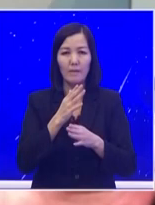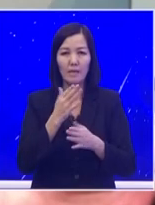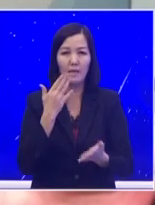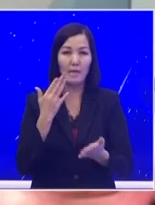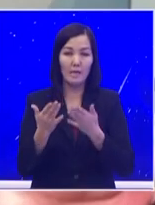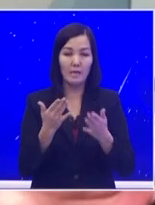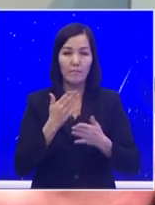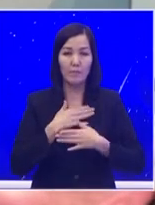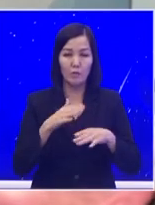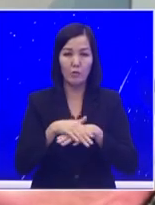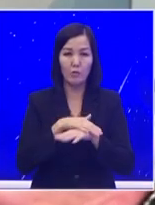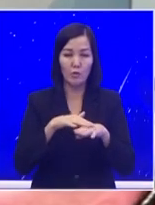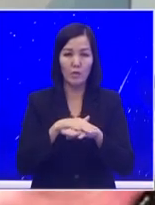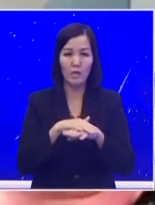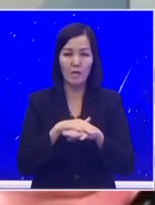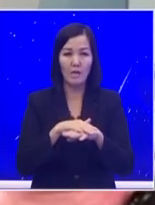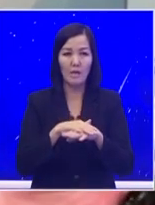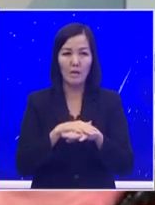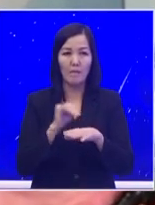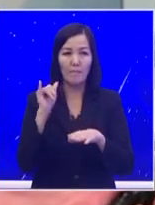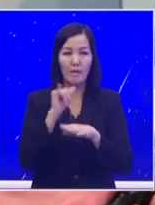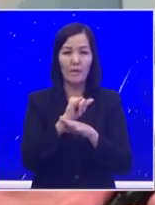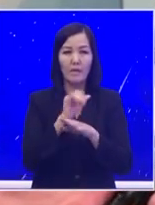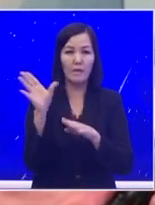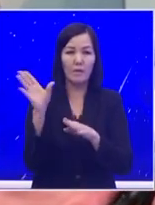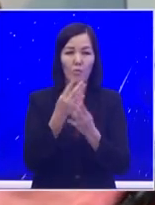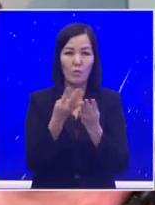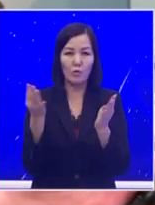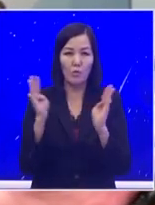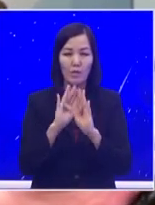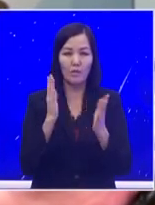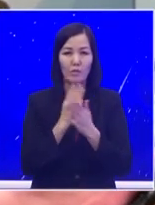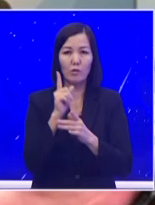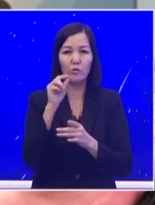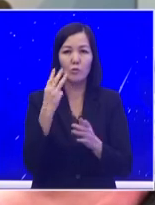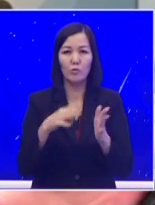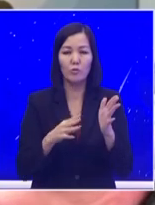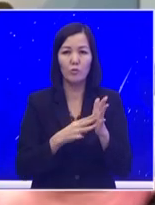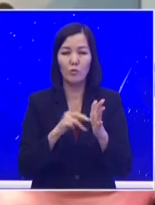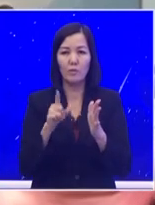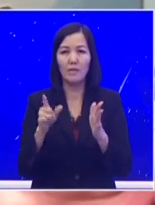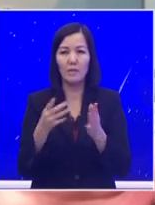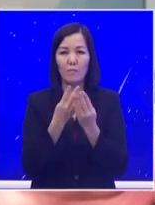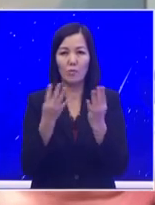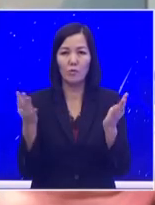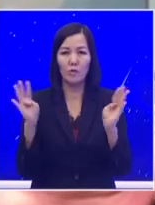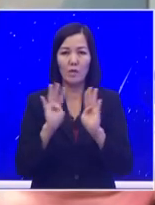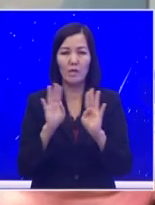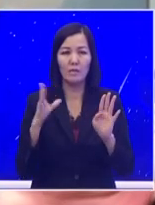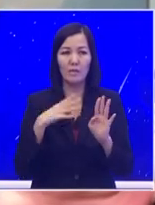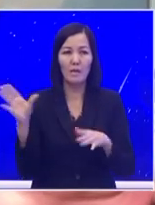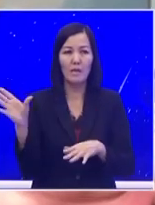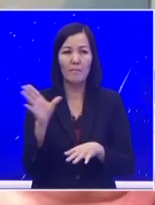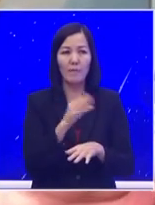бізге келген қонақтар болса, оның бәрі оқшауландырып жатыр. Бүгінгі күні 139 кісі оқшауландырылды. Оның